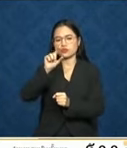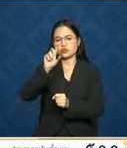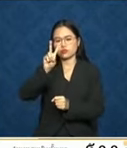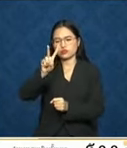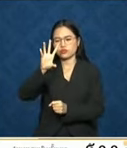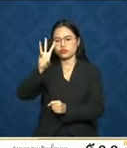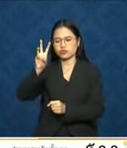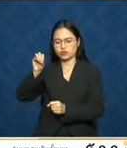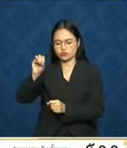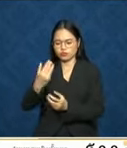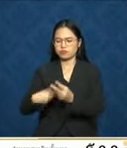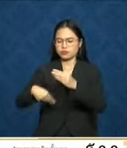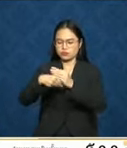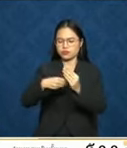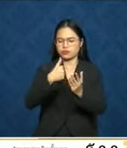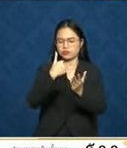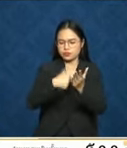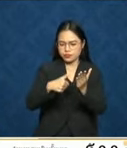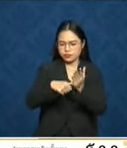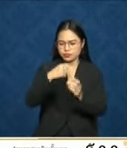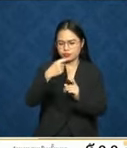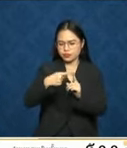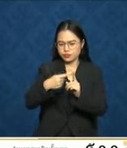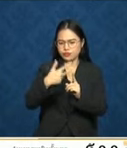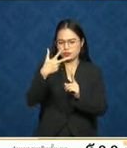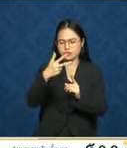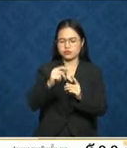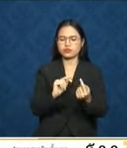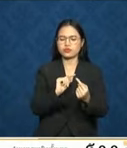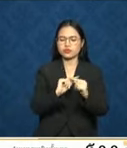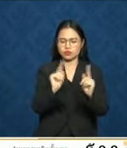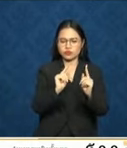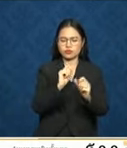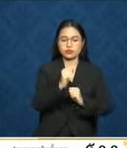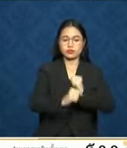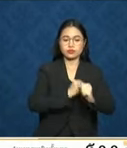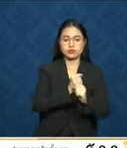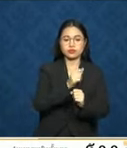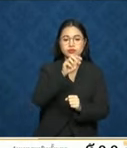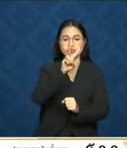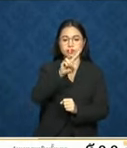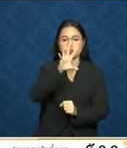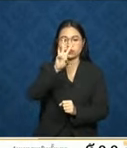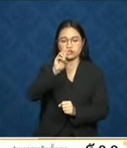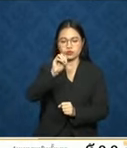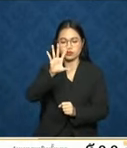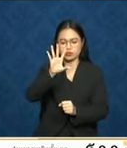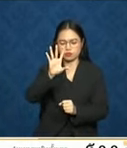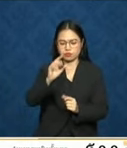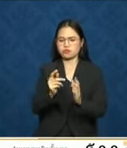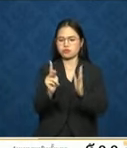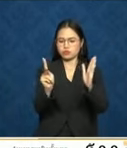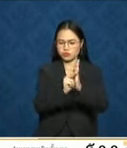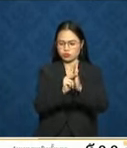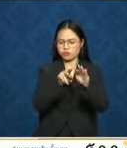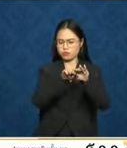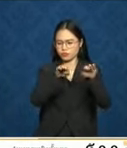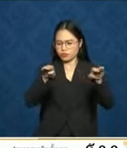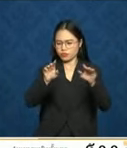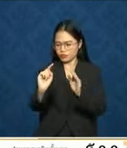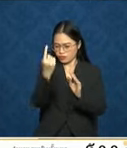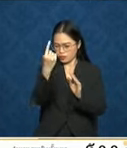หาแต่พอกฎกระทรวงปี65นะครับข้อ17นะครับในเรื่องเกี่ยวกับกระทรวงผลิตสุราเนี่ยอนุ1เนี่ยเขากำหนดหลักเกณฑ์ว่าใน